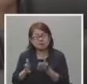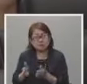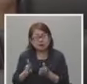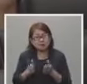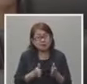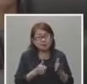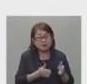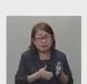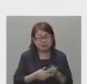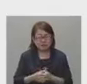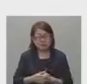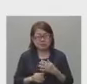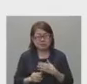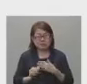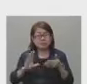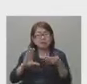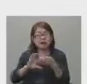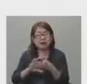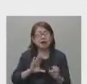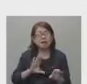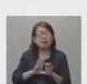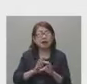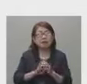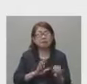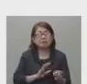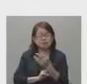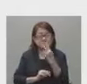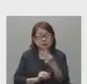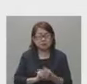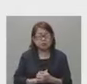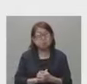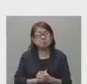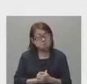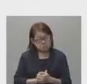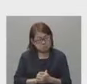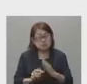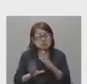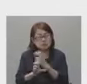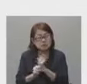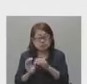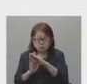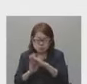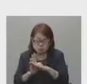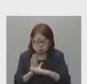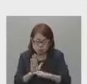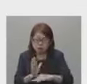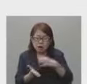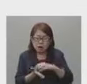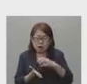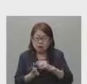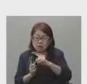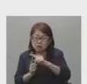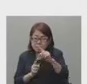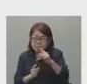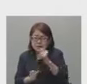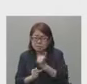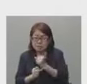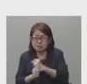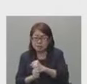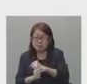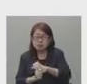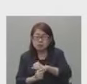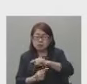ครับผมขอสไลด์ครับนี่ฮะมีการรายงานด้วยครับว่าภารกิจที่1ให้ทําวนไปทุก1